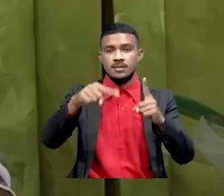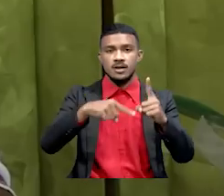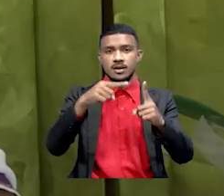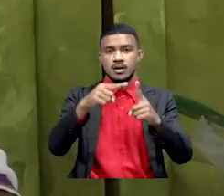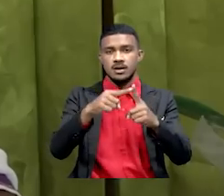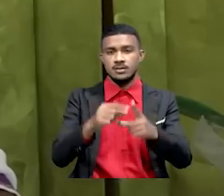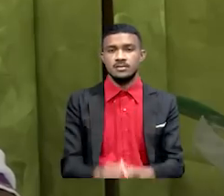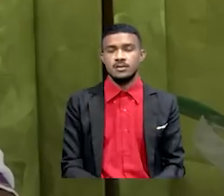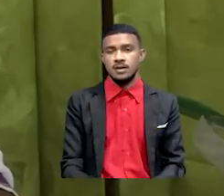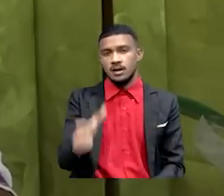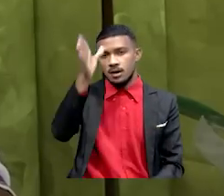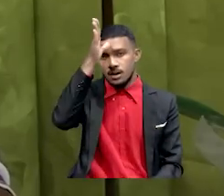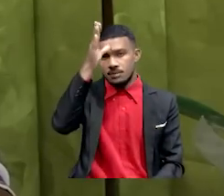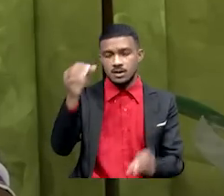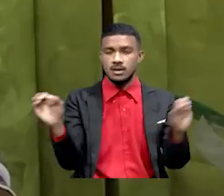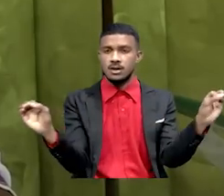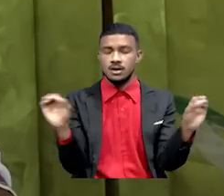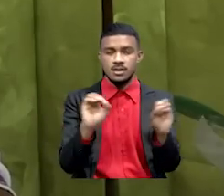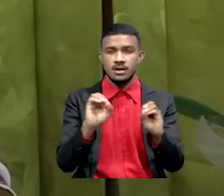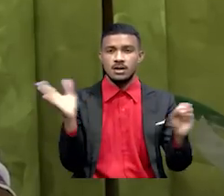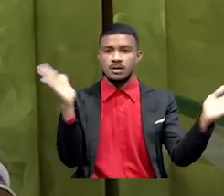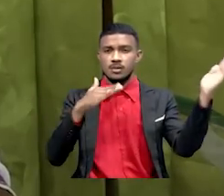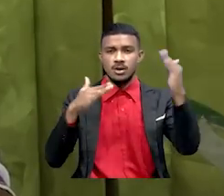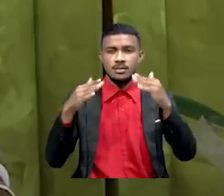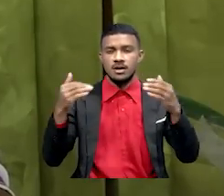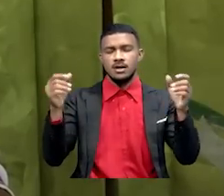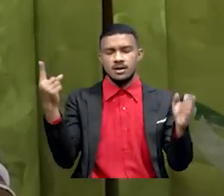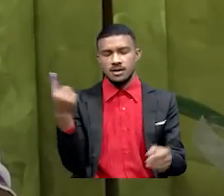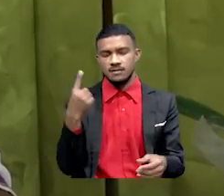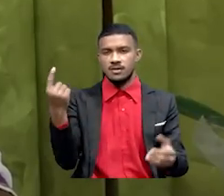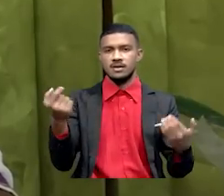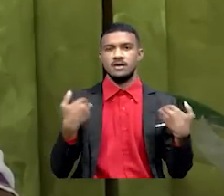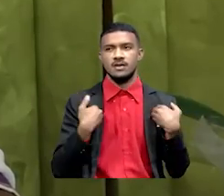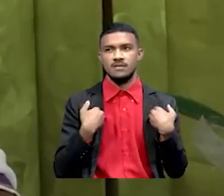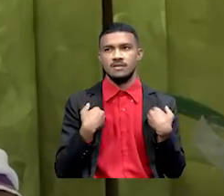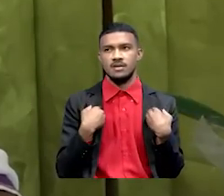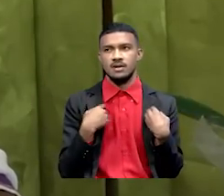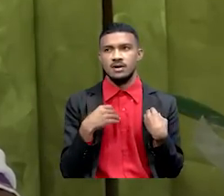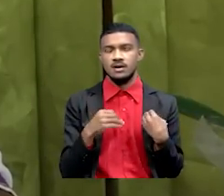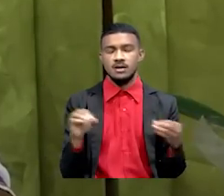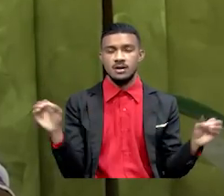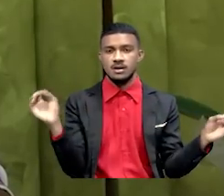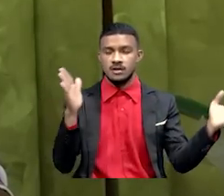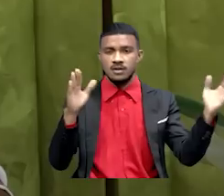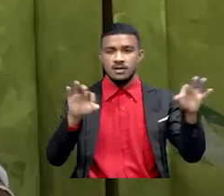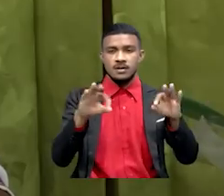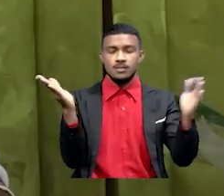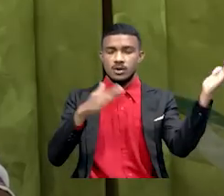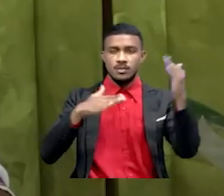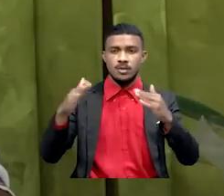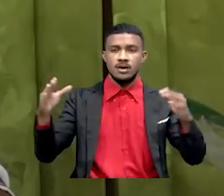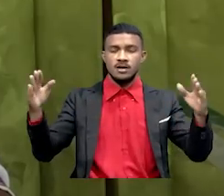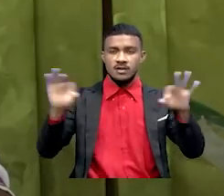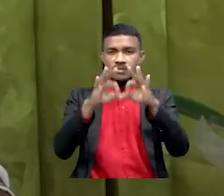aman laiha problema tinggi ya problema sempre ya baik ada problema ba umalara, problema mas ba